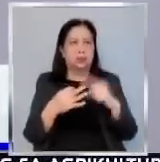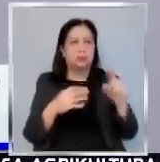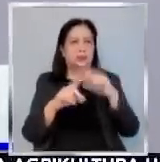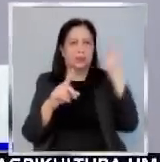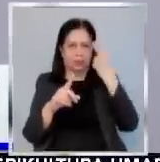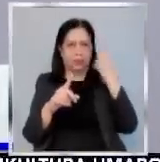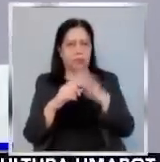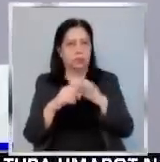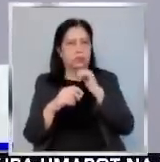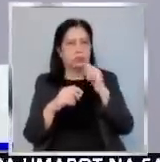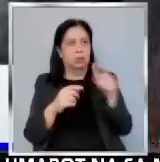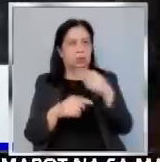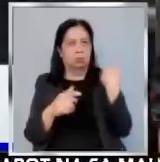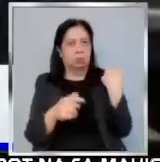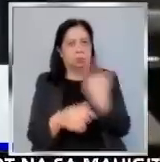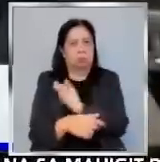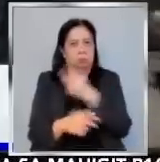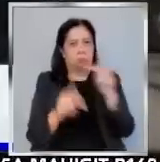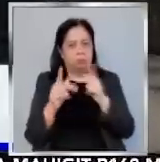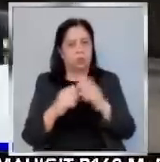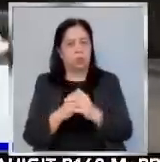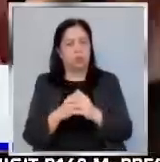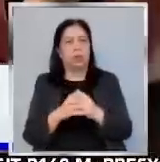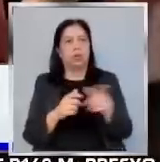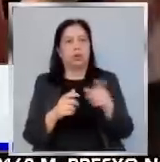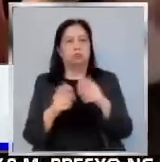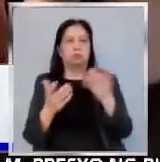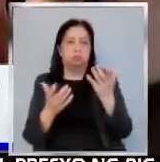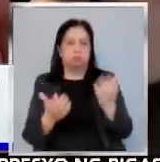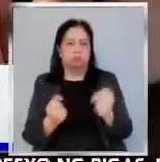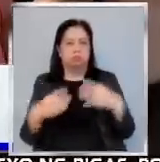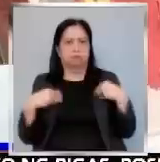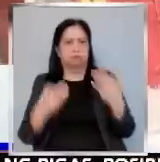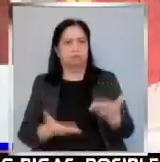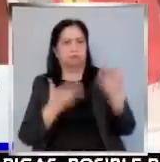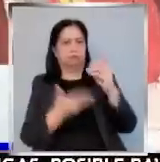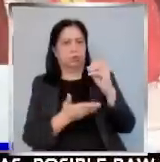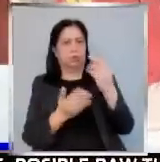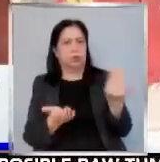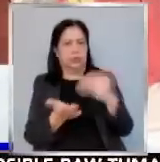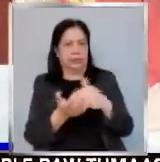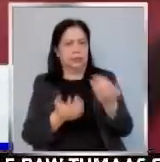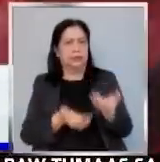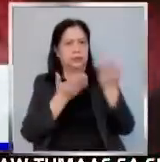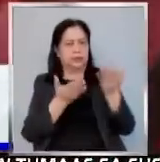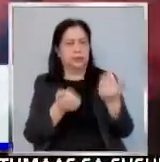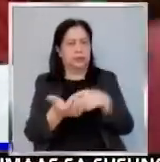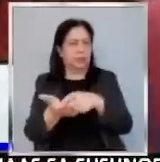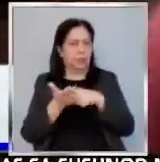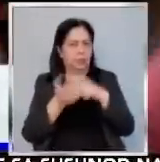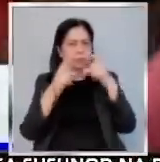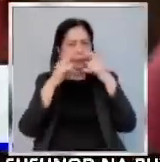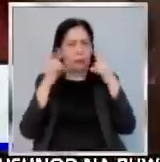hindi pagbabakuna ng mga tao. Hindi naman daw magdadalawang isip ang DOH na imungkahing i-require ulit ang pag-face mask